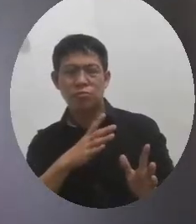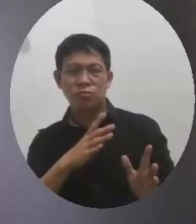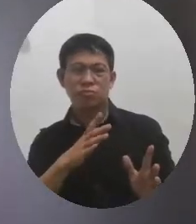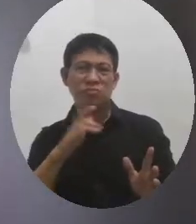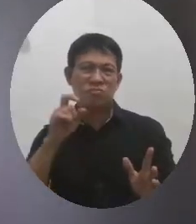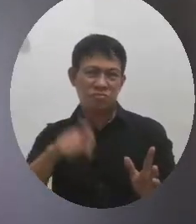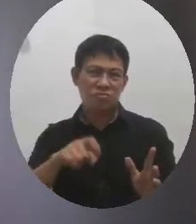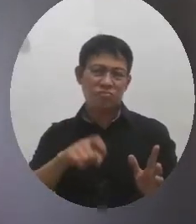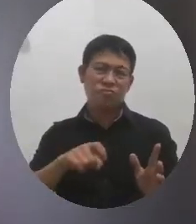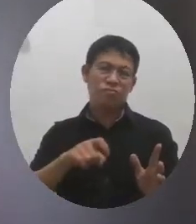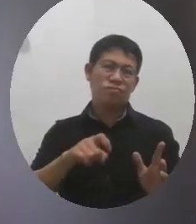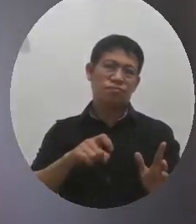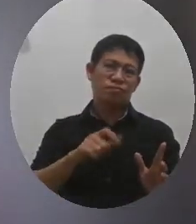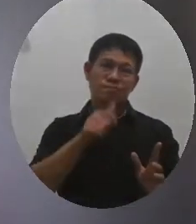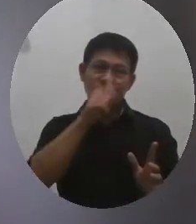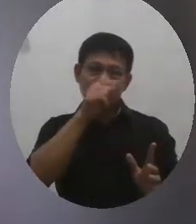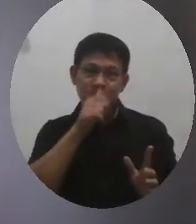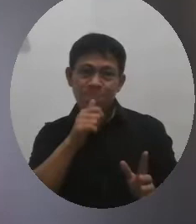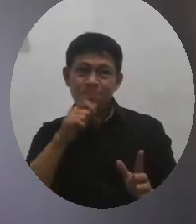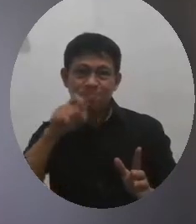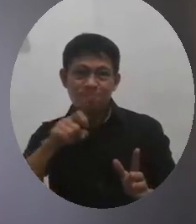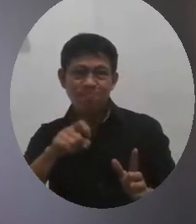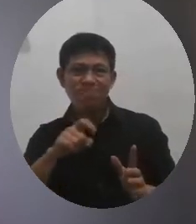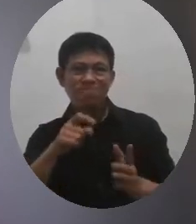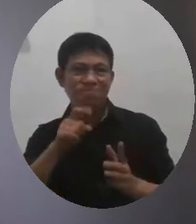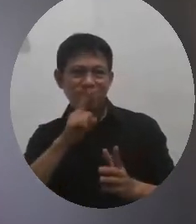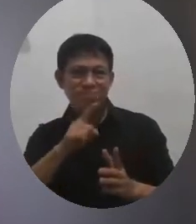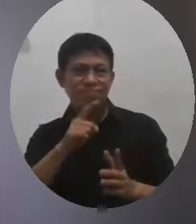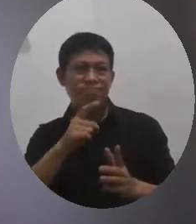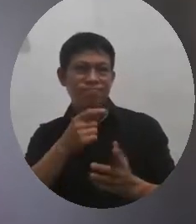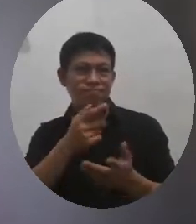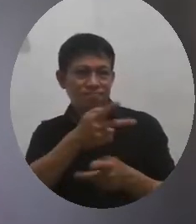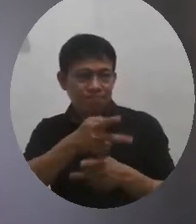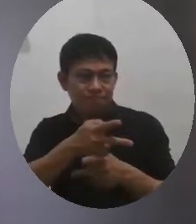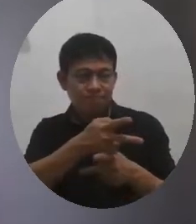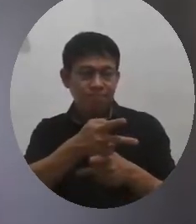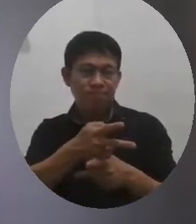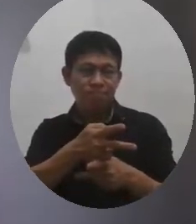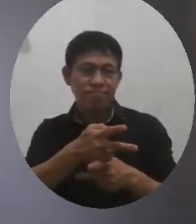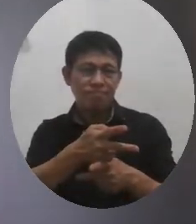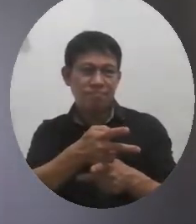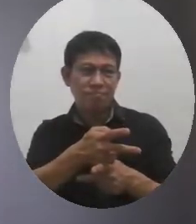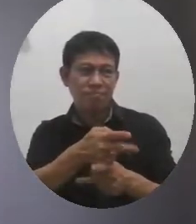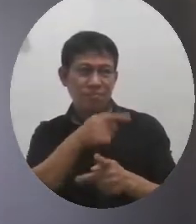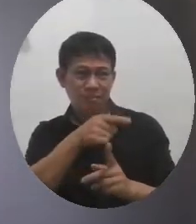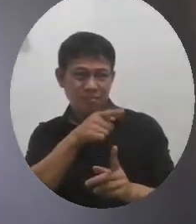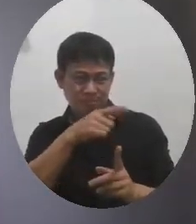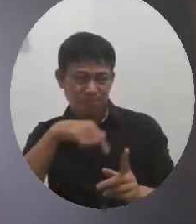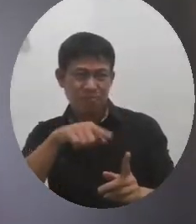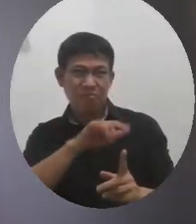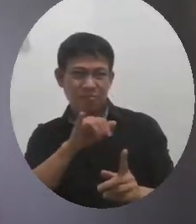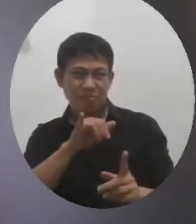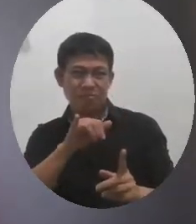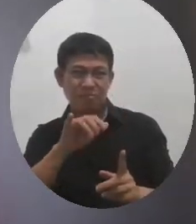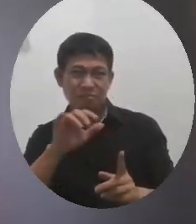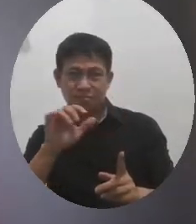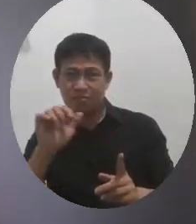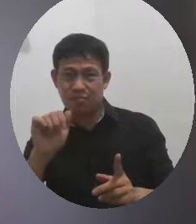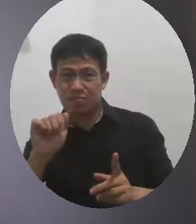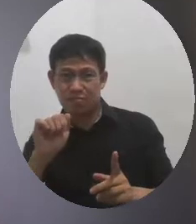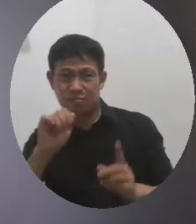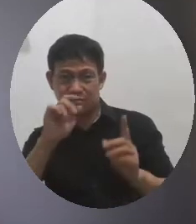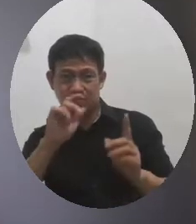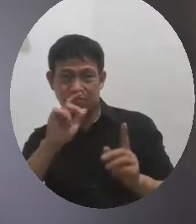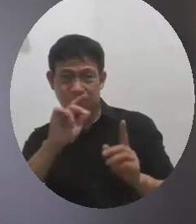Kailangan talaga tiyaga at hinding pasensya at pagmamahal. Alam natin ang mga batang ito ay mayroong ibang